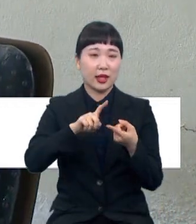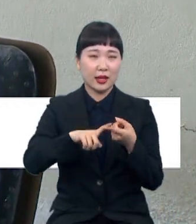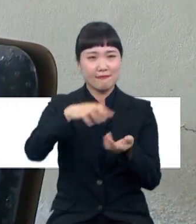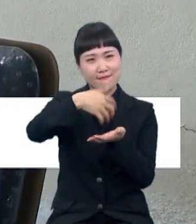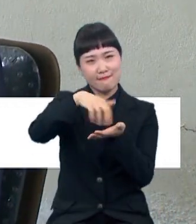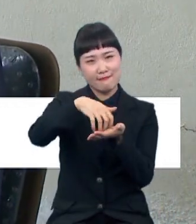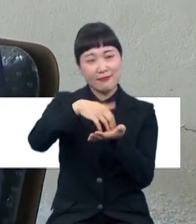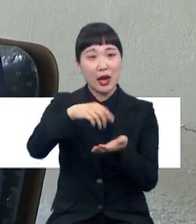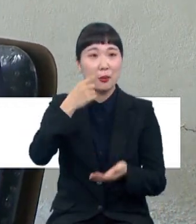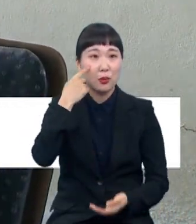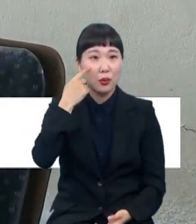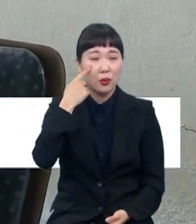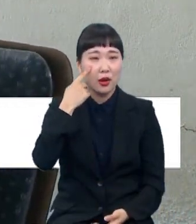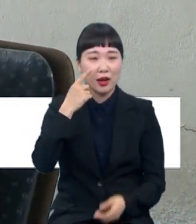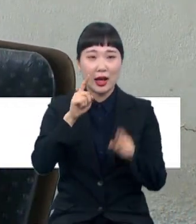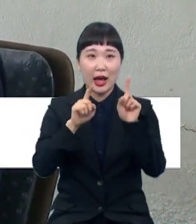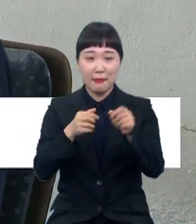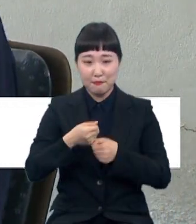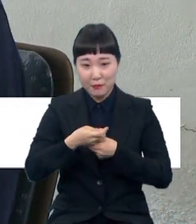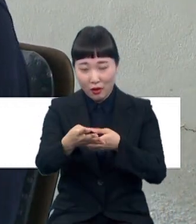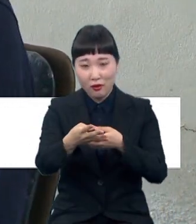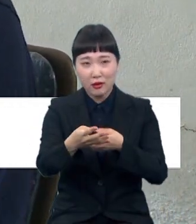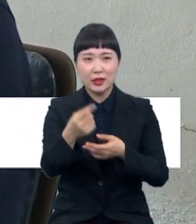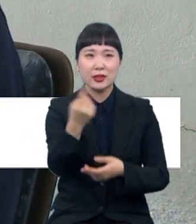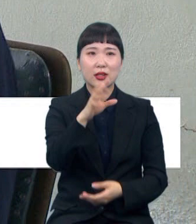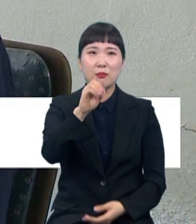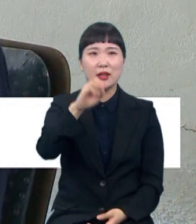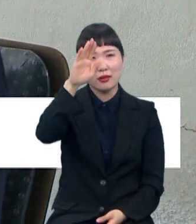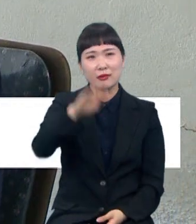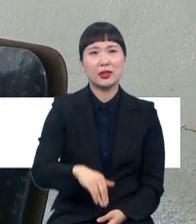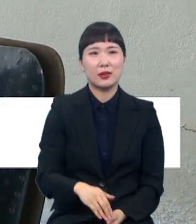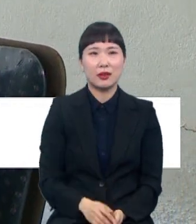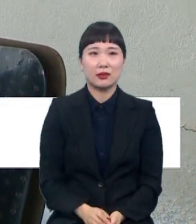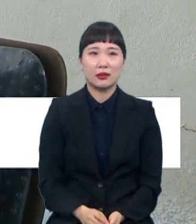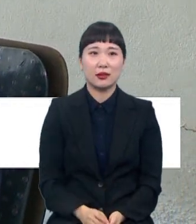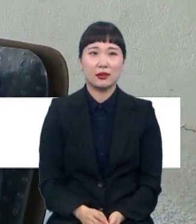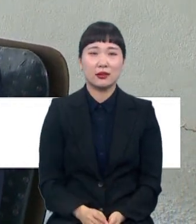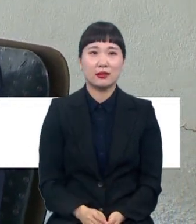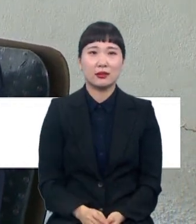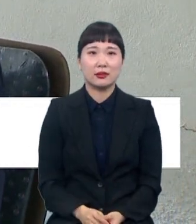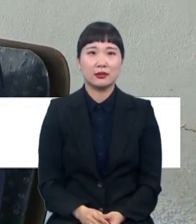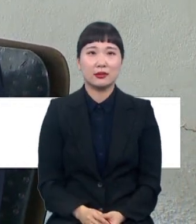한 평당 1000만 원도 안 되죠. 바닥은 한 평이지만 위로는 3층 거기서 거주도 하시는데